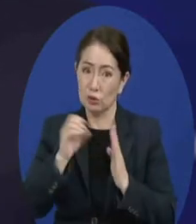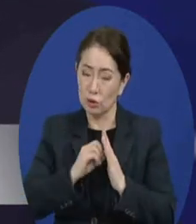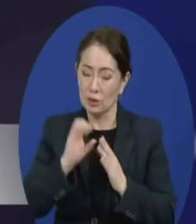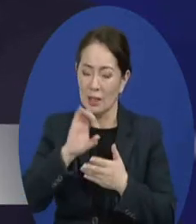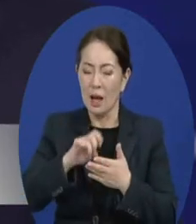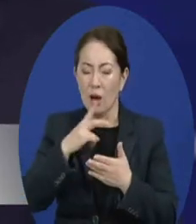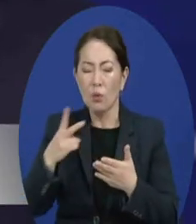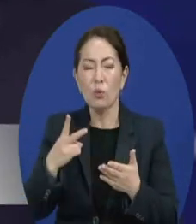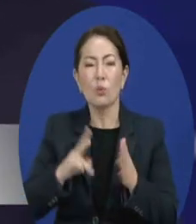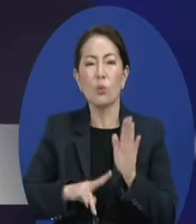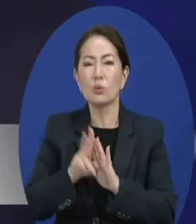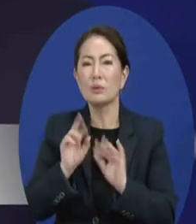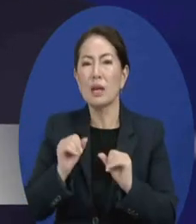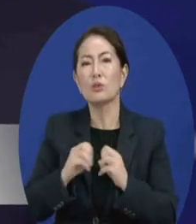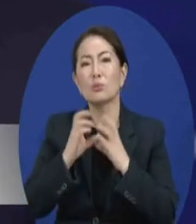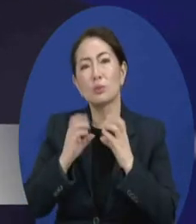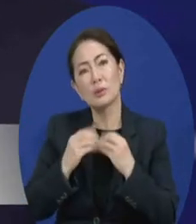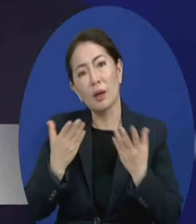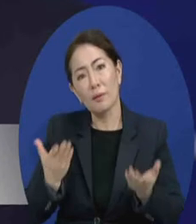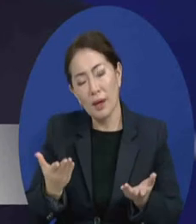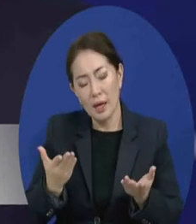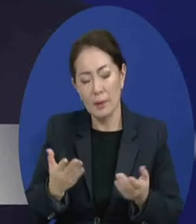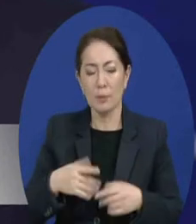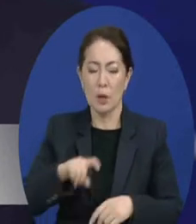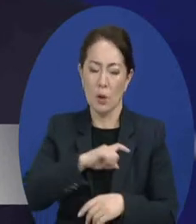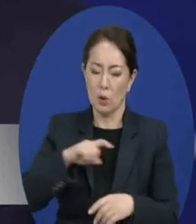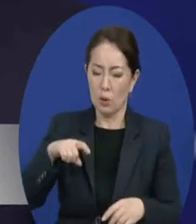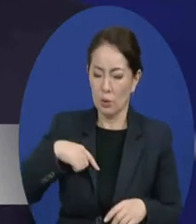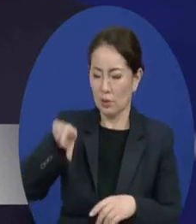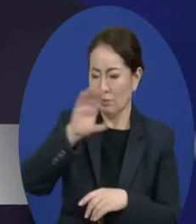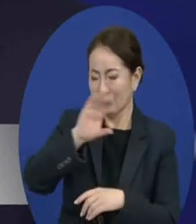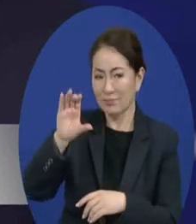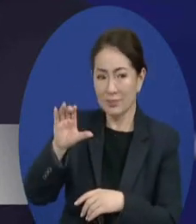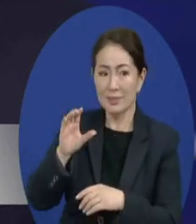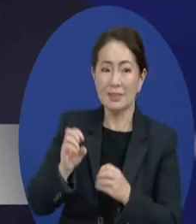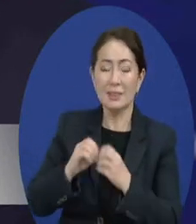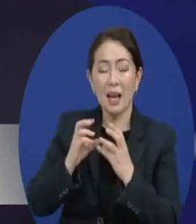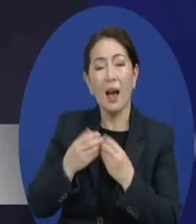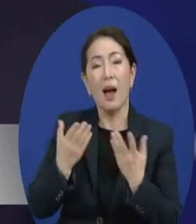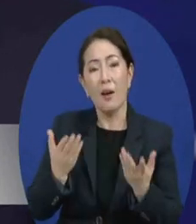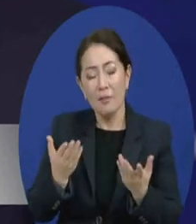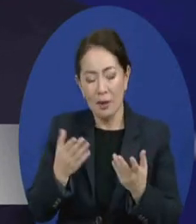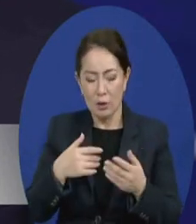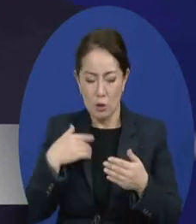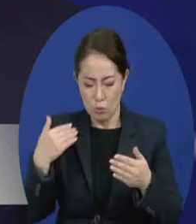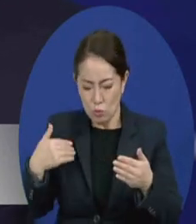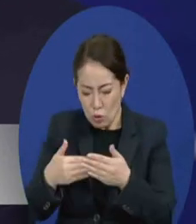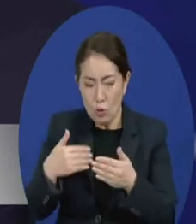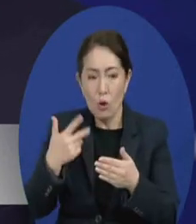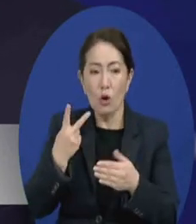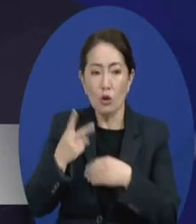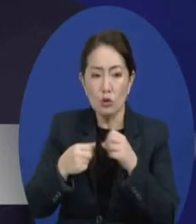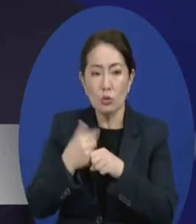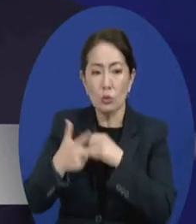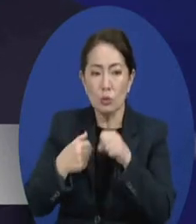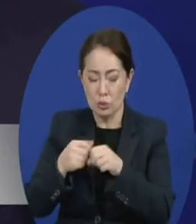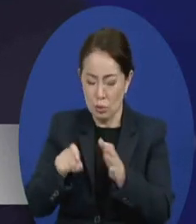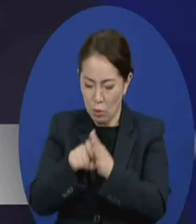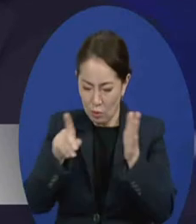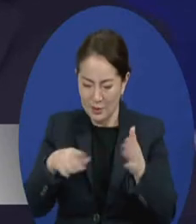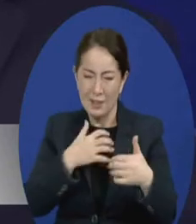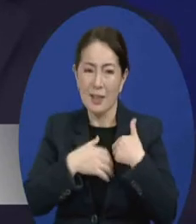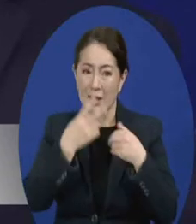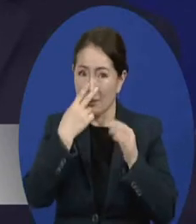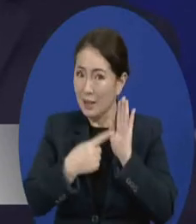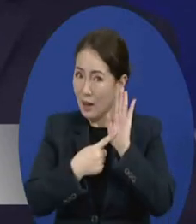хэсэг хөөсөрийг яаж бий болгож болдгийг, ховын аж ахуйн нэгжүүдтэй яаж нийлж бий болох вэ гэдгийг бид энэ ойрын 2-3 жилийн хугацаанд маш яаралтай харуулах